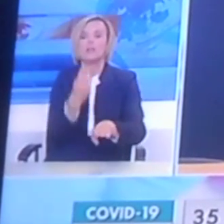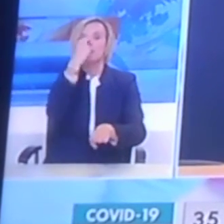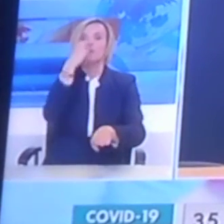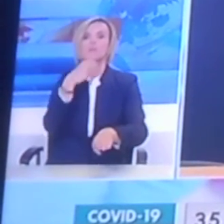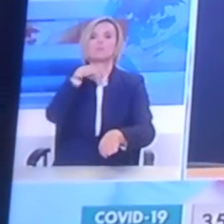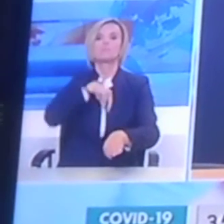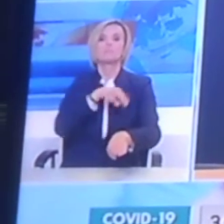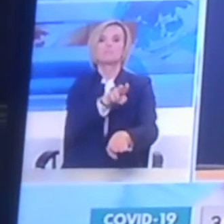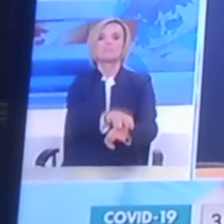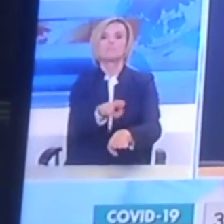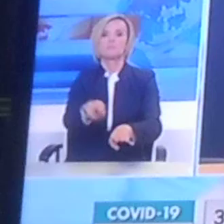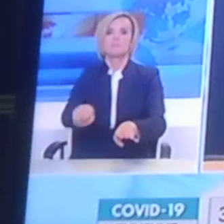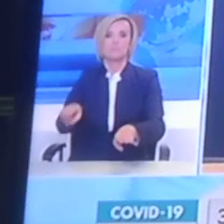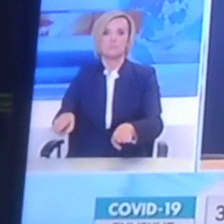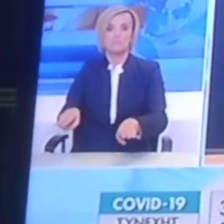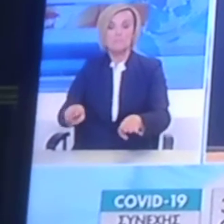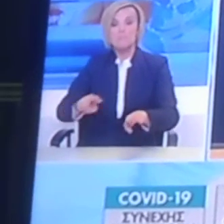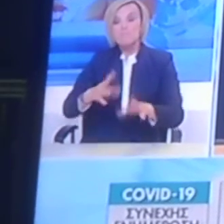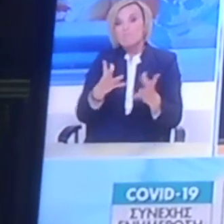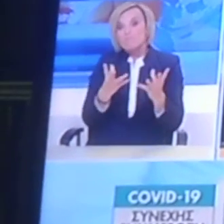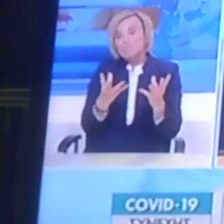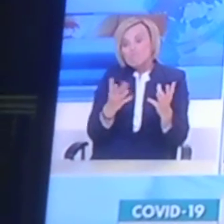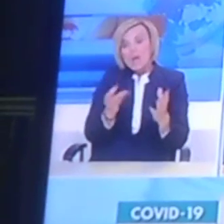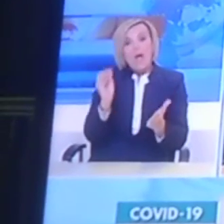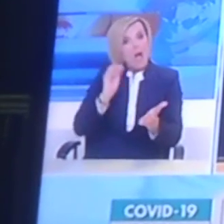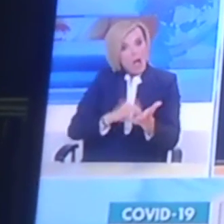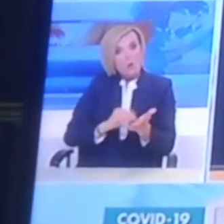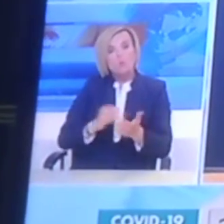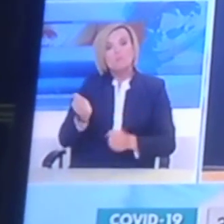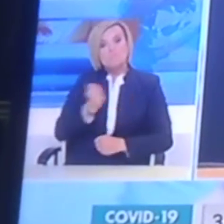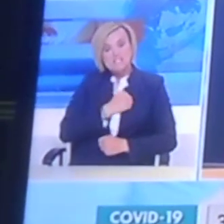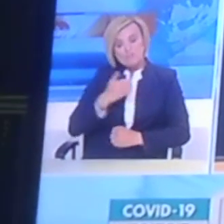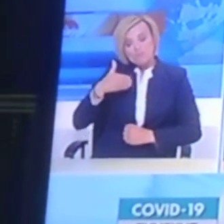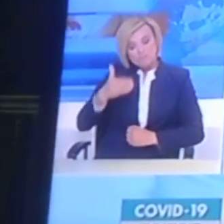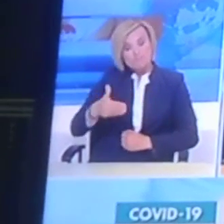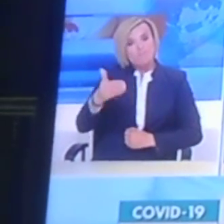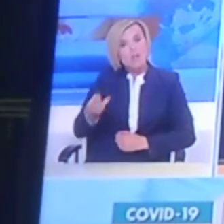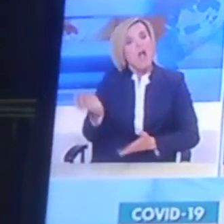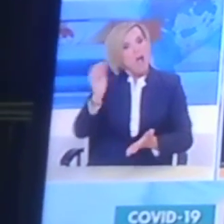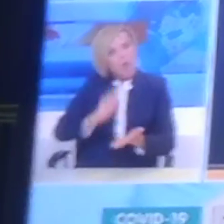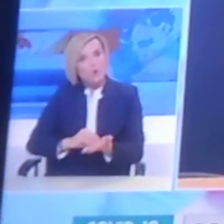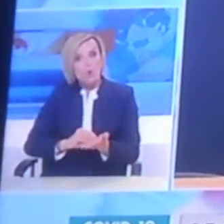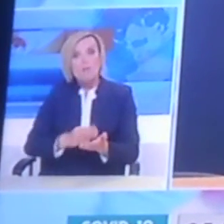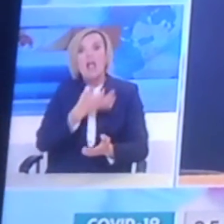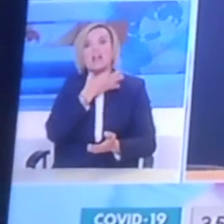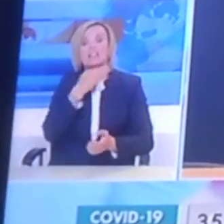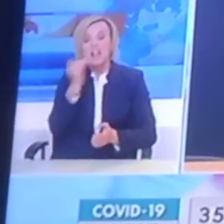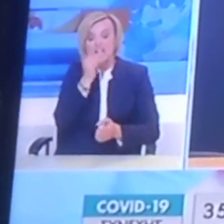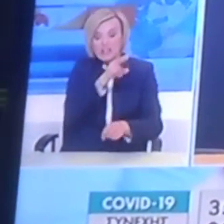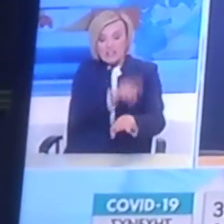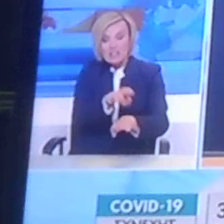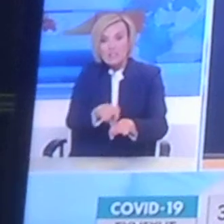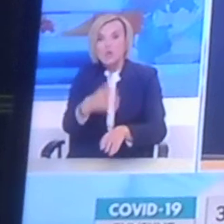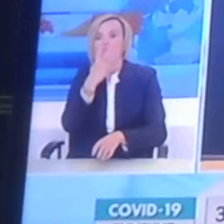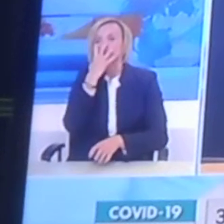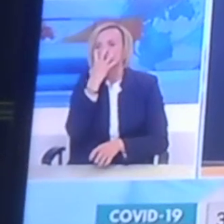Πολλοί από αυτούς τις επόμενες ώρες, τις επόμενες ημέρες θα διασωληνωθούν επίσης. Είναι μια σοβαρή νόσος, μια σοβαρή